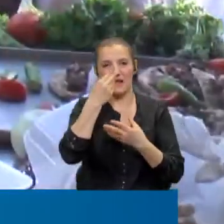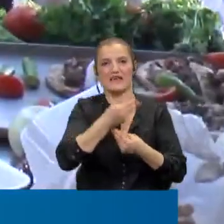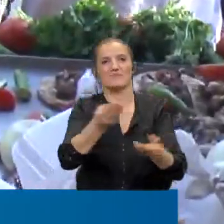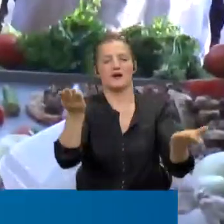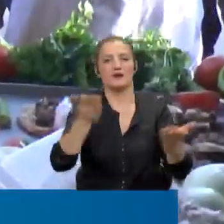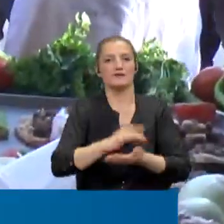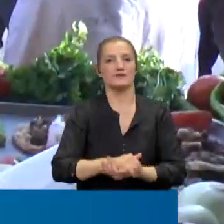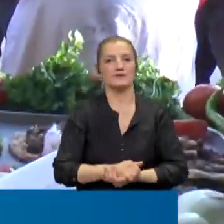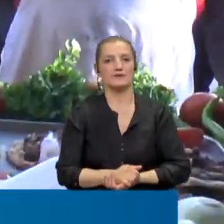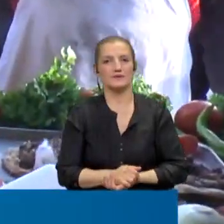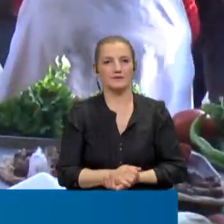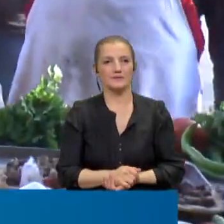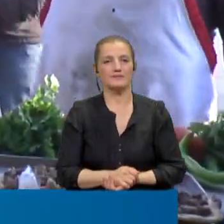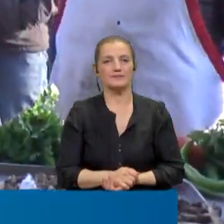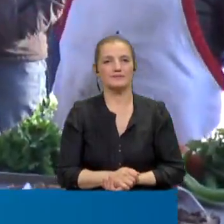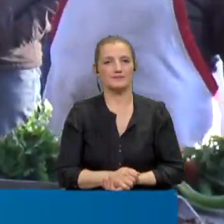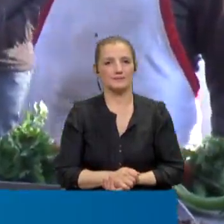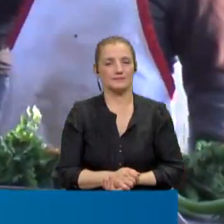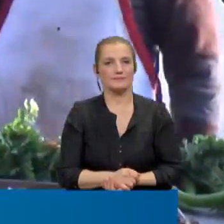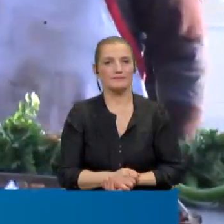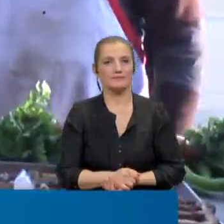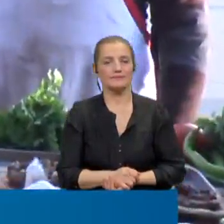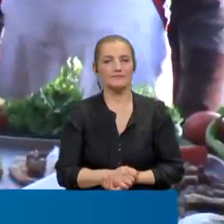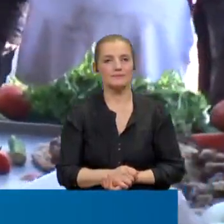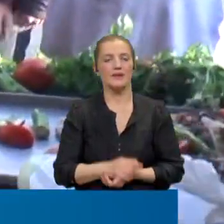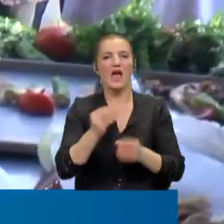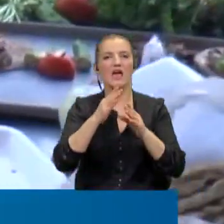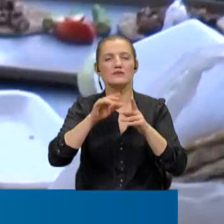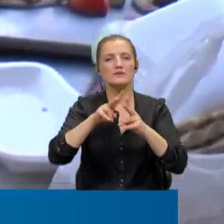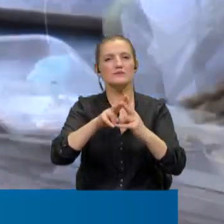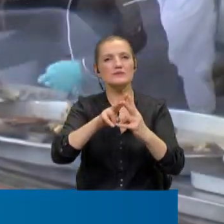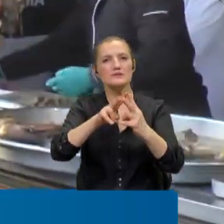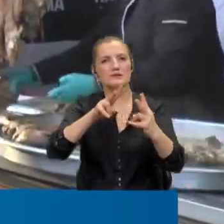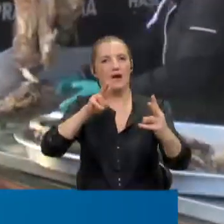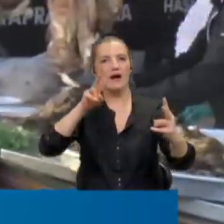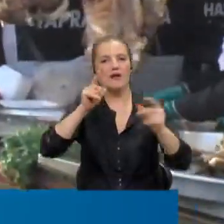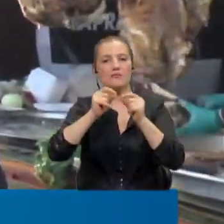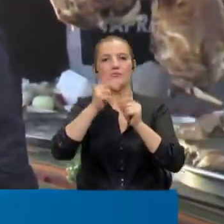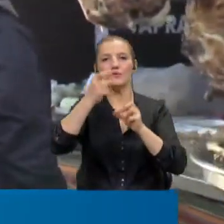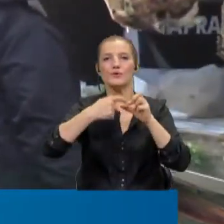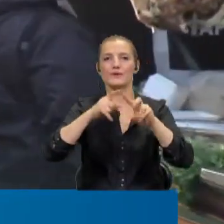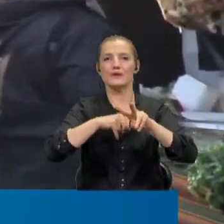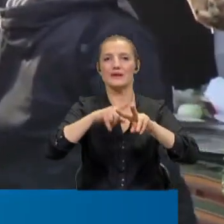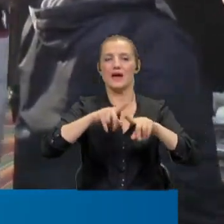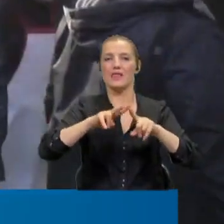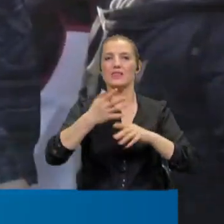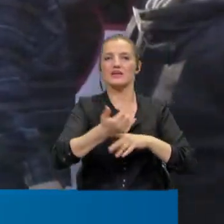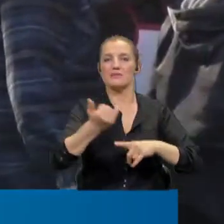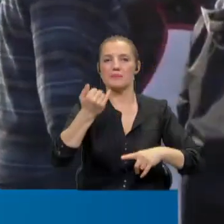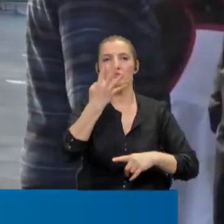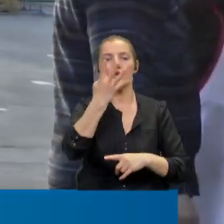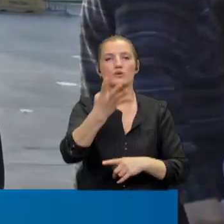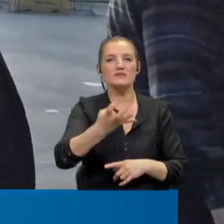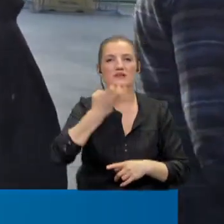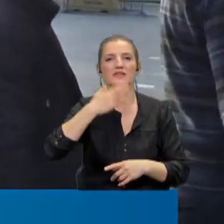ikram etti burcunuz Burada en uzun kuyruklu meşhur Büryan Kebabı önündeydi dört saat